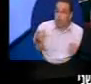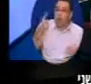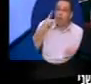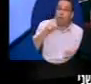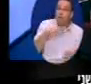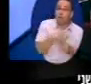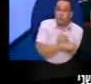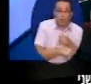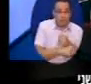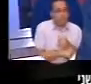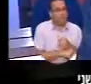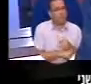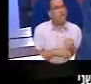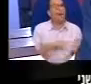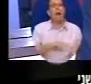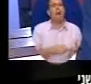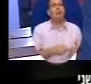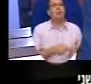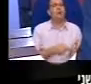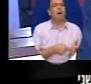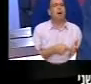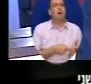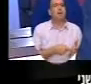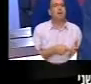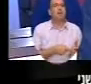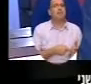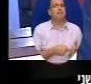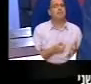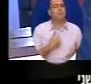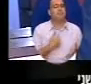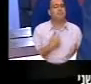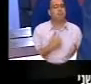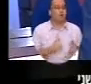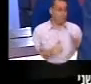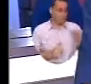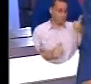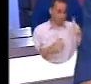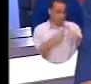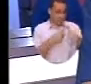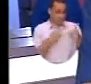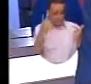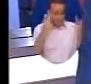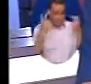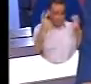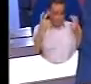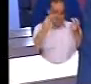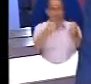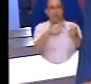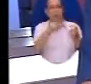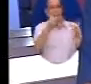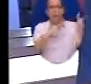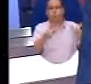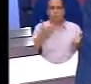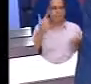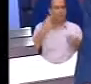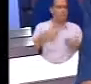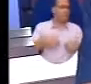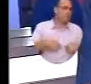הערבים שלך? המטרה של המפגשים, פעם אחת זה ידע, מידע על האוכלוסייה, על